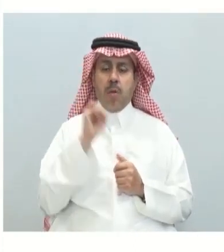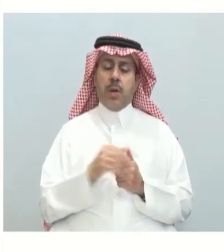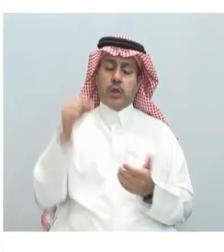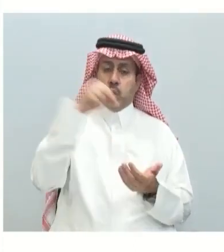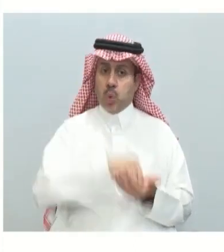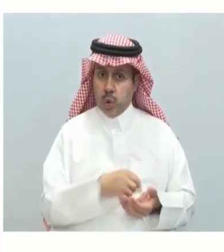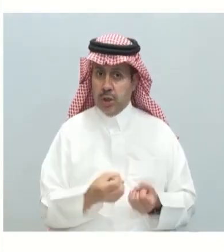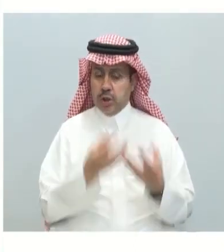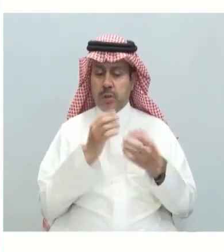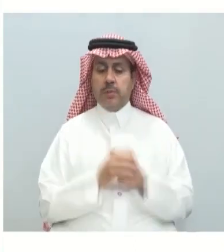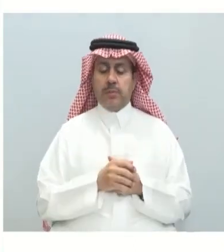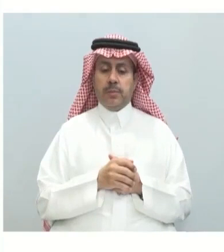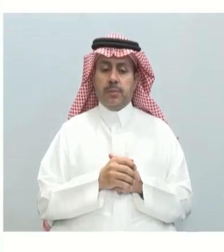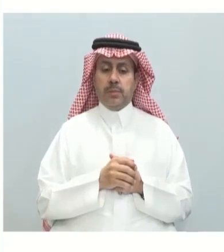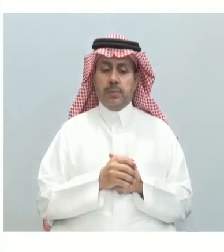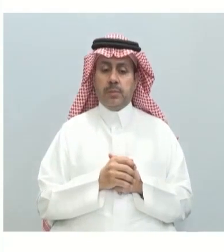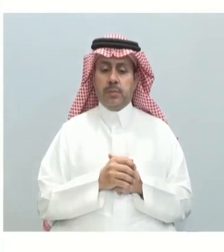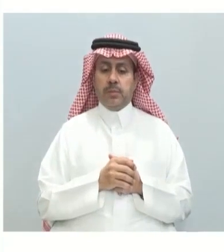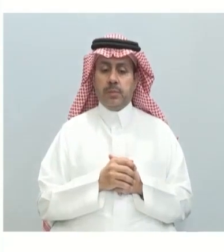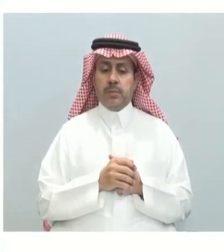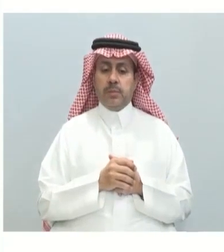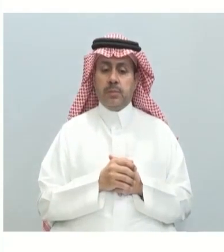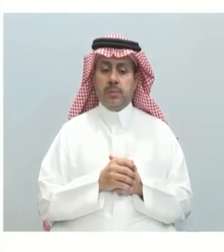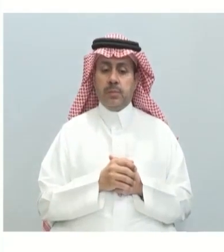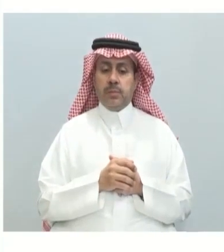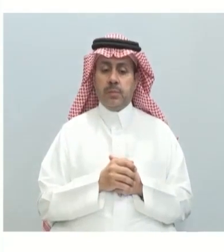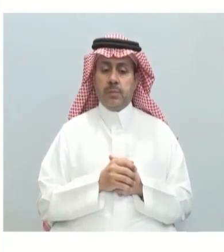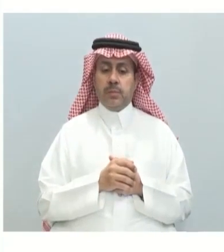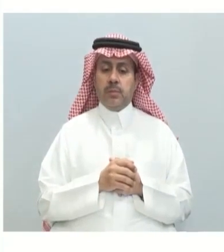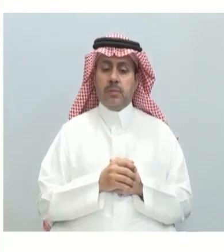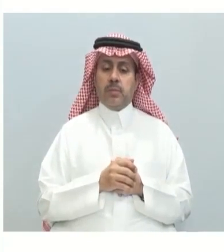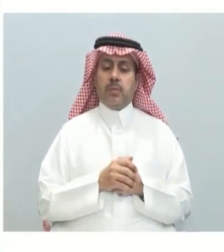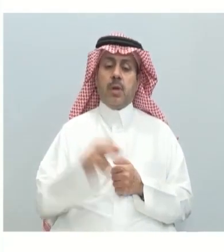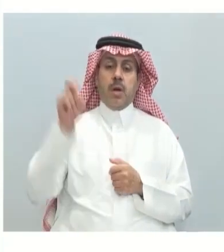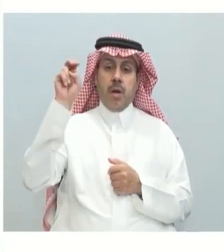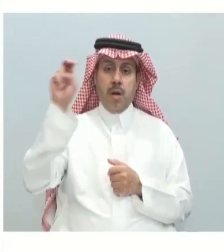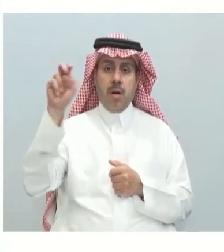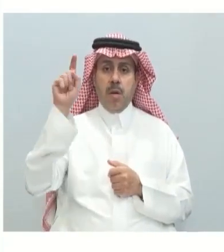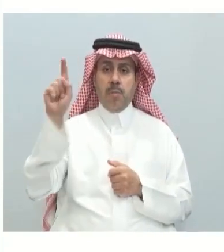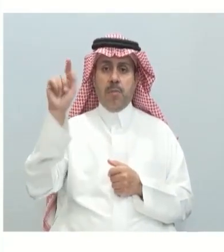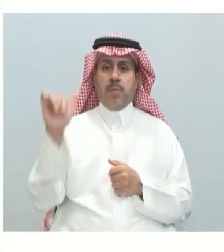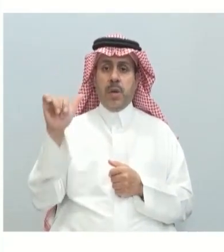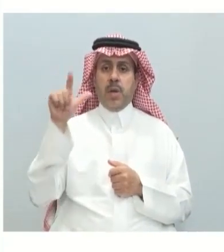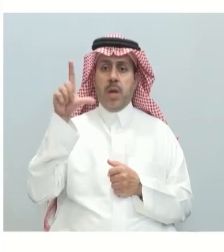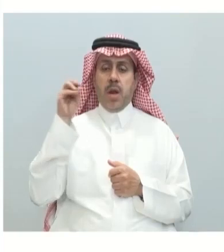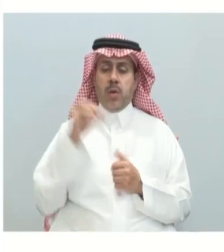على اضلال بني ادم في قول الله جل وعلا وقبيله ما المراد